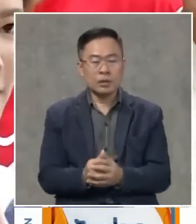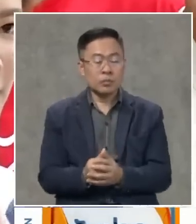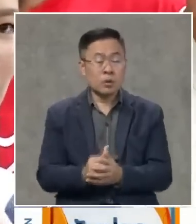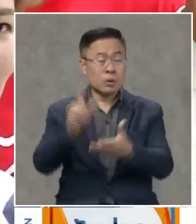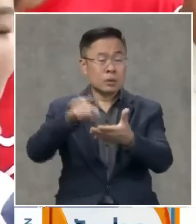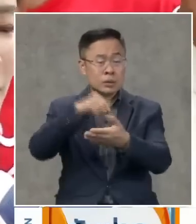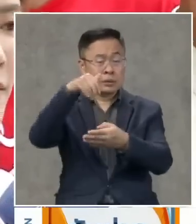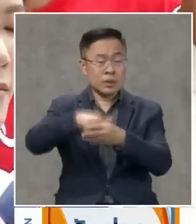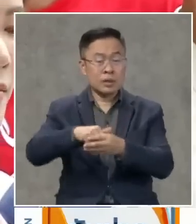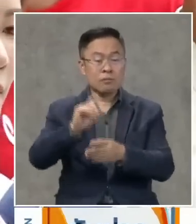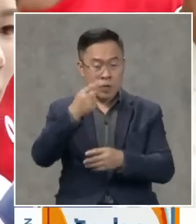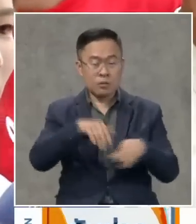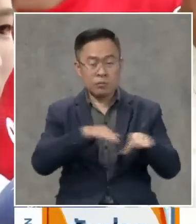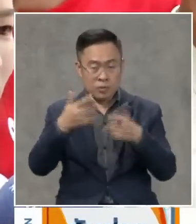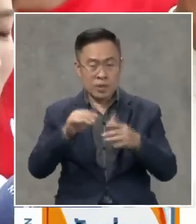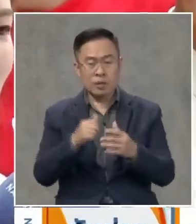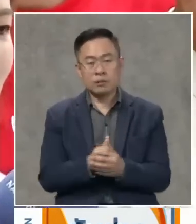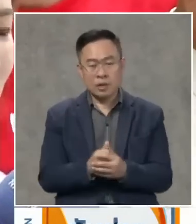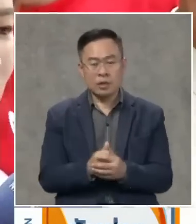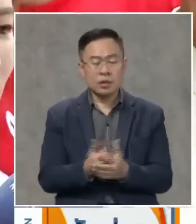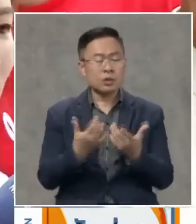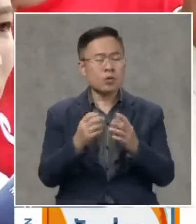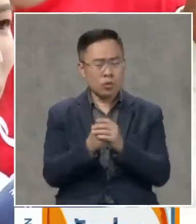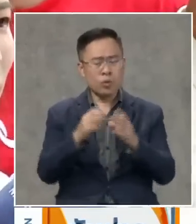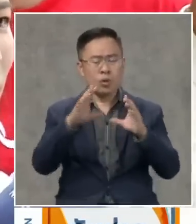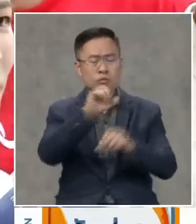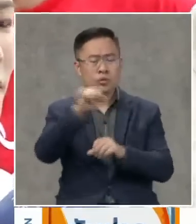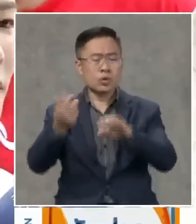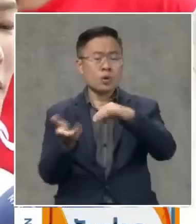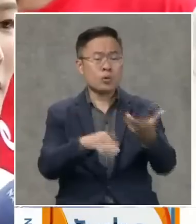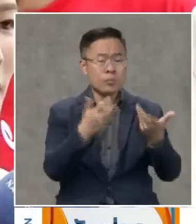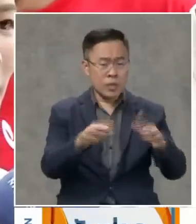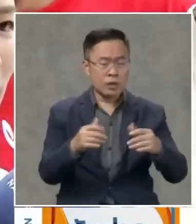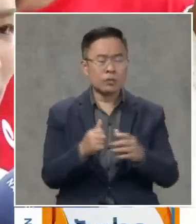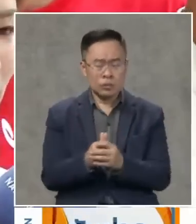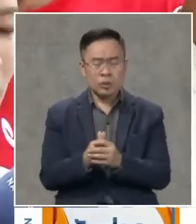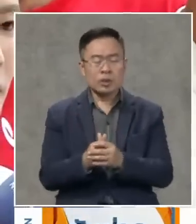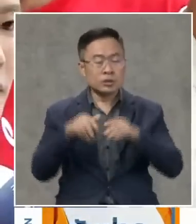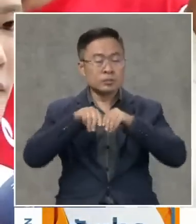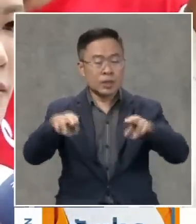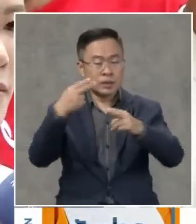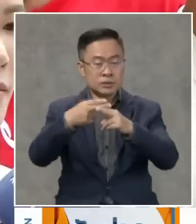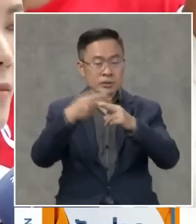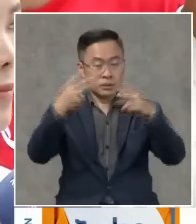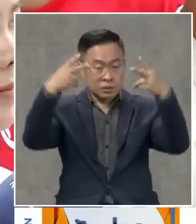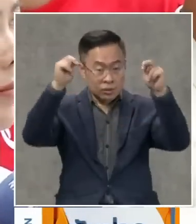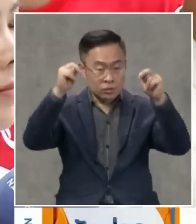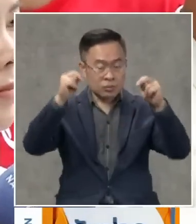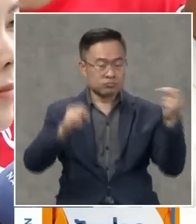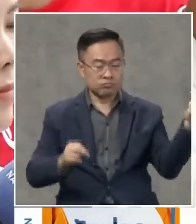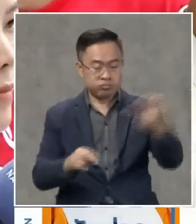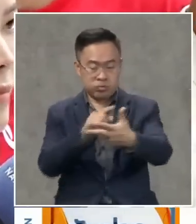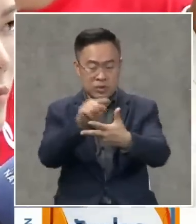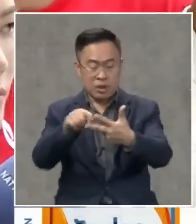นะครับเข้าสู่ระบบการพิจารณาเราซึ่งจริงๆนะก่อนหน้านั้นเราคงต้องเตรียมการไว้หมดแล้วก่อนวันที่15นะครับไม่นั่นหมาย